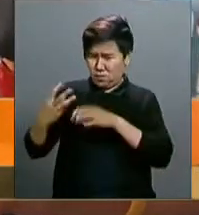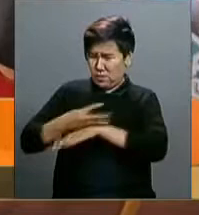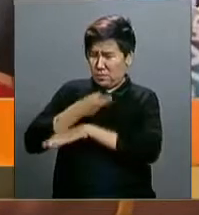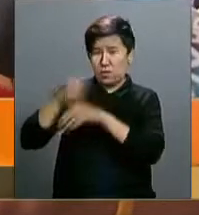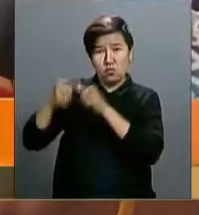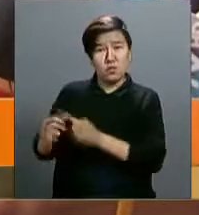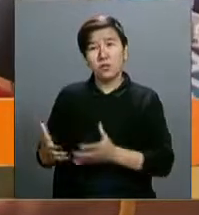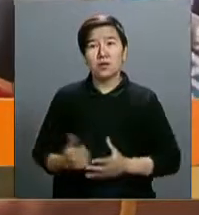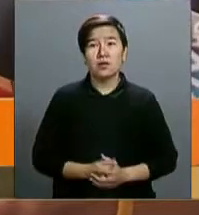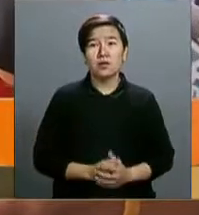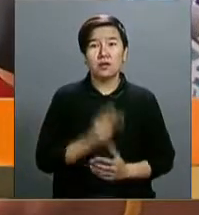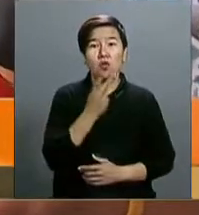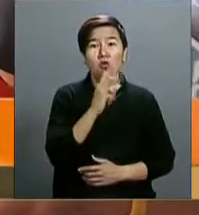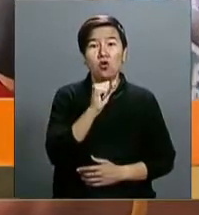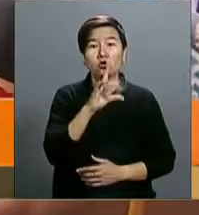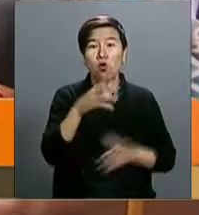จะเกิดขึ้นในส่วนของคสช.